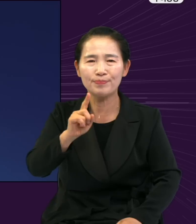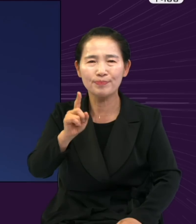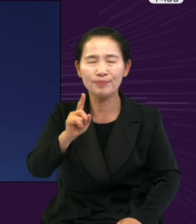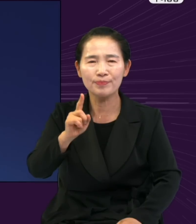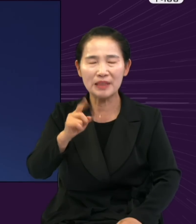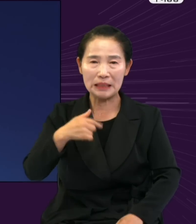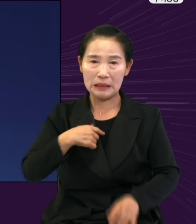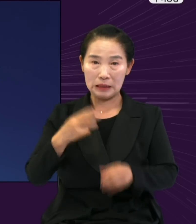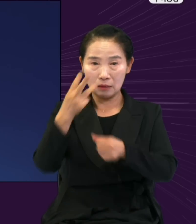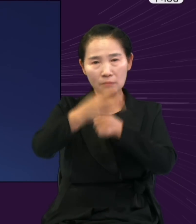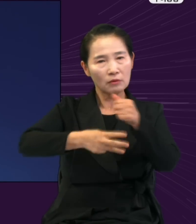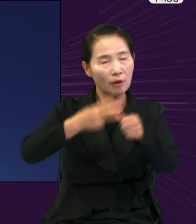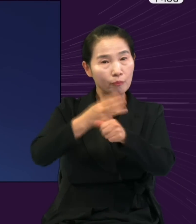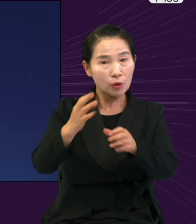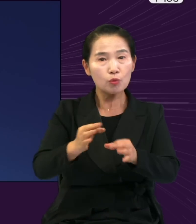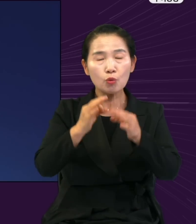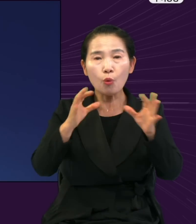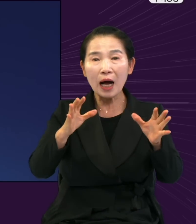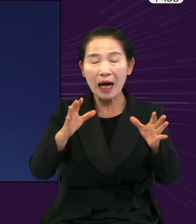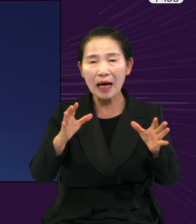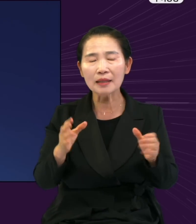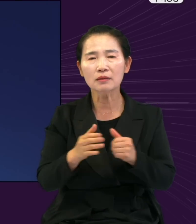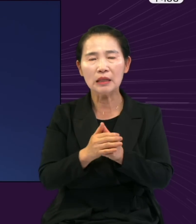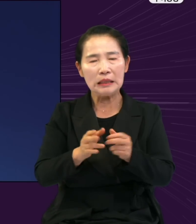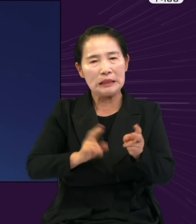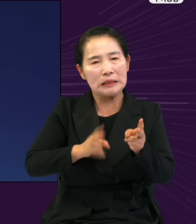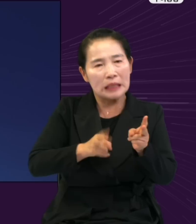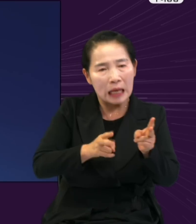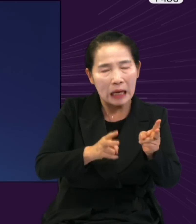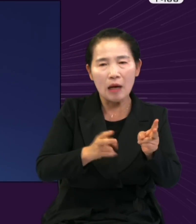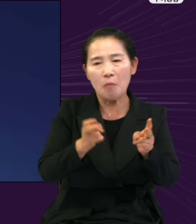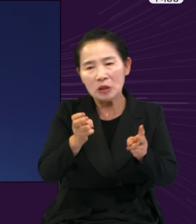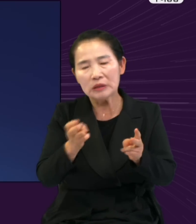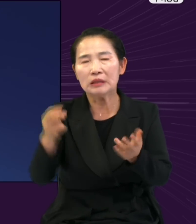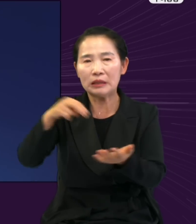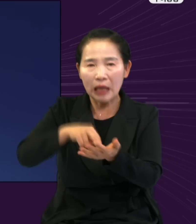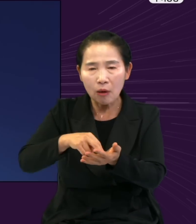기차와 버스를 타고 내가 죽어도 좋을 곳을 찾아다녔습니다.